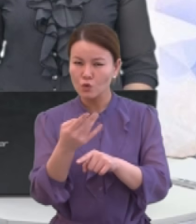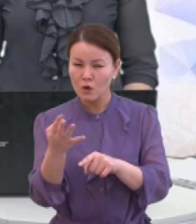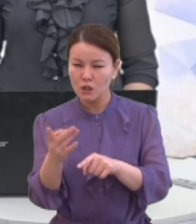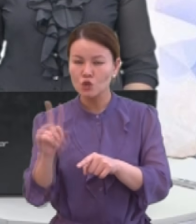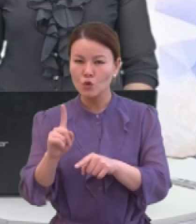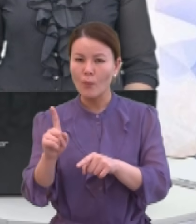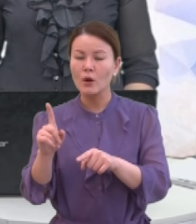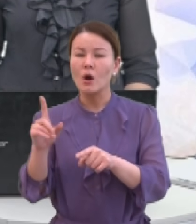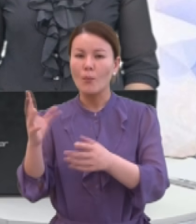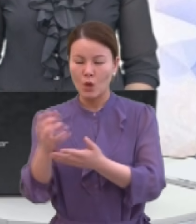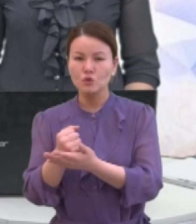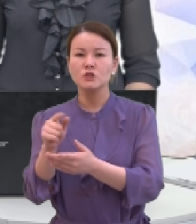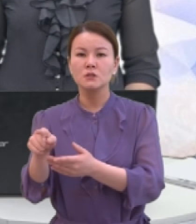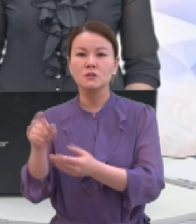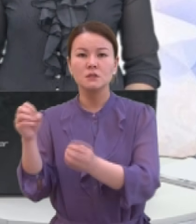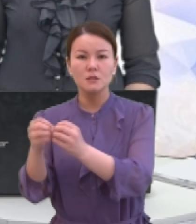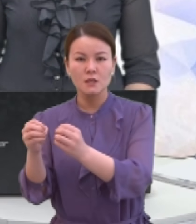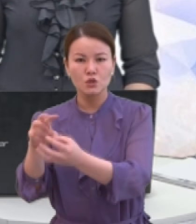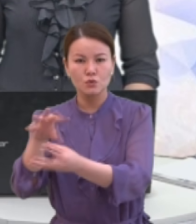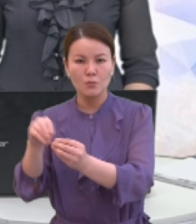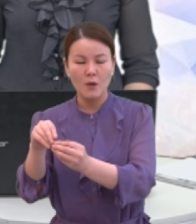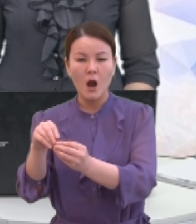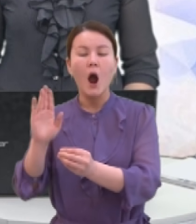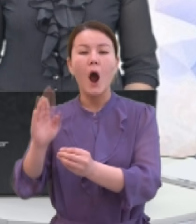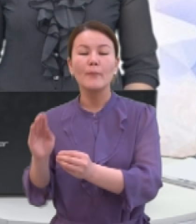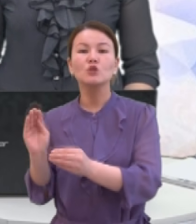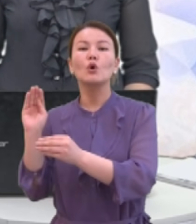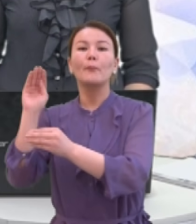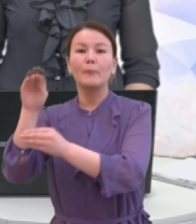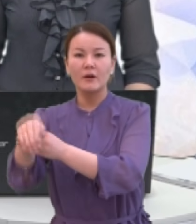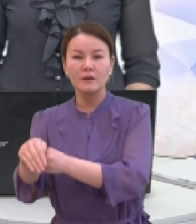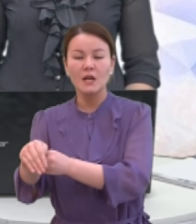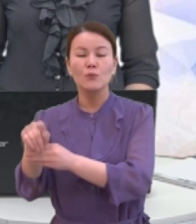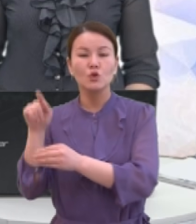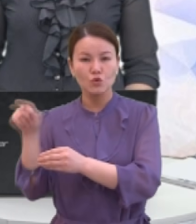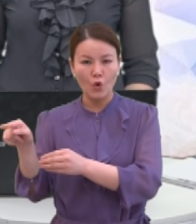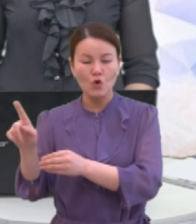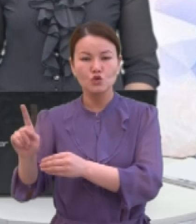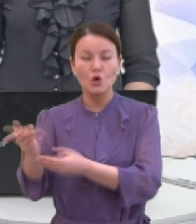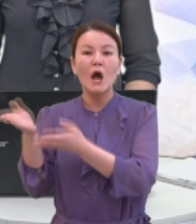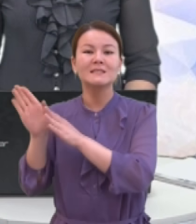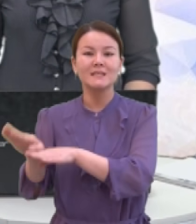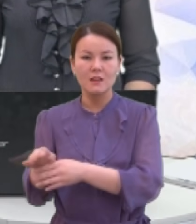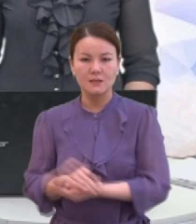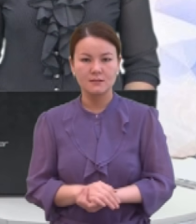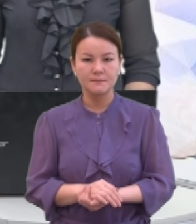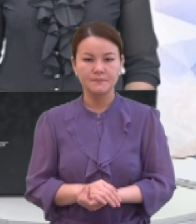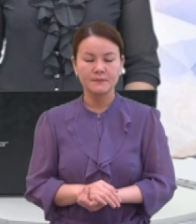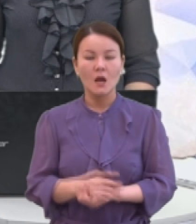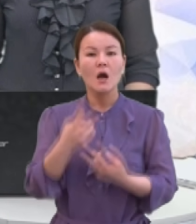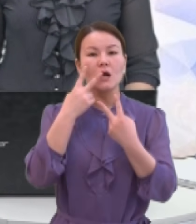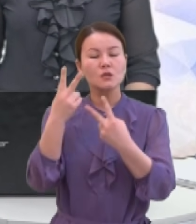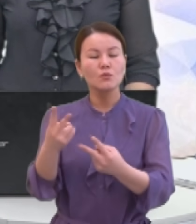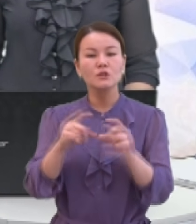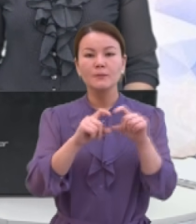получилось 10 а потом прибавляем то что осталось рассмотрим